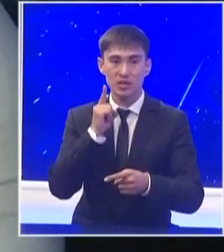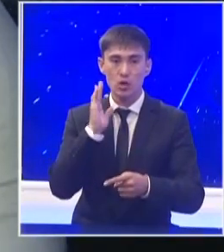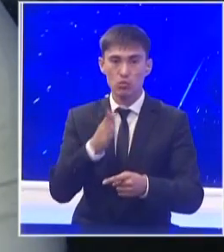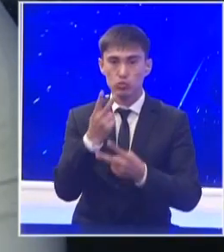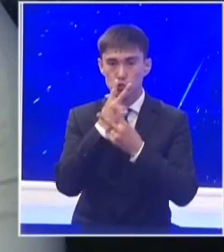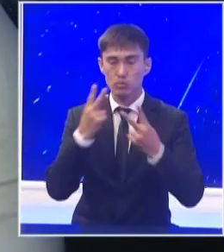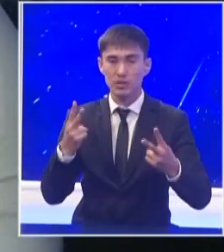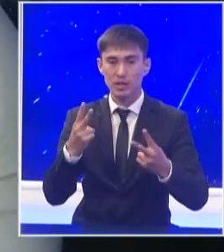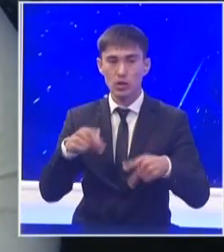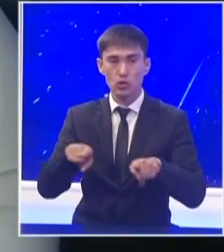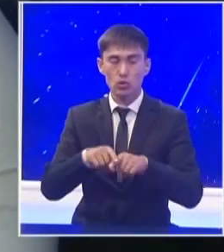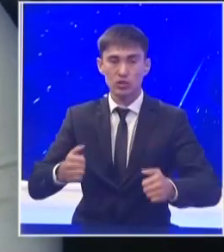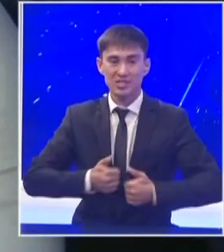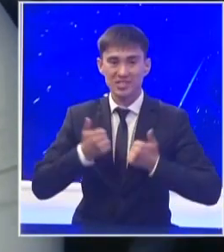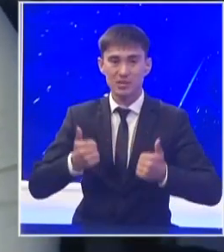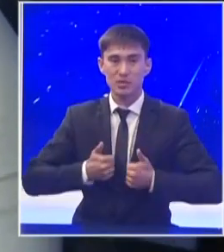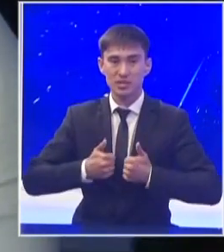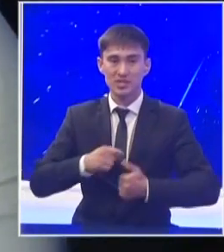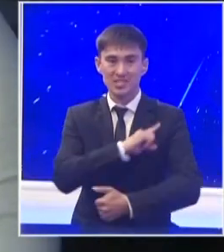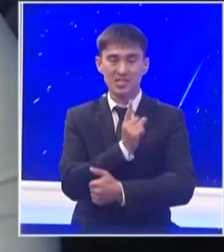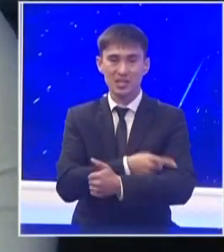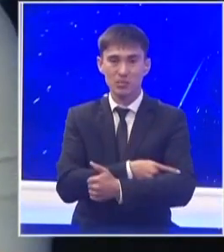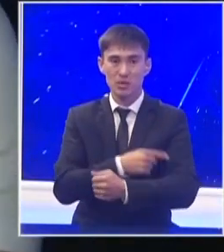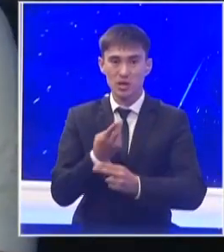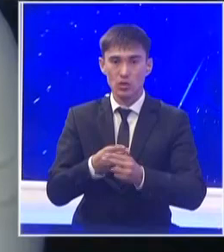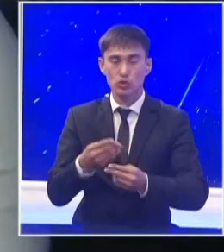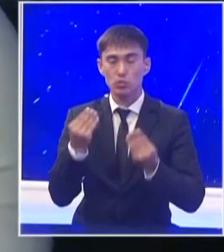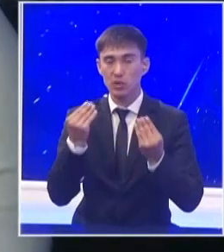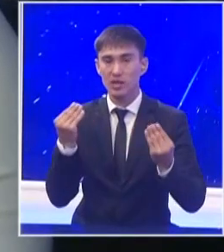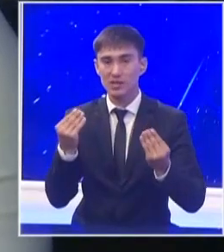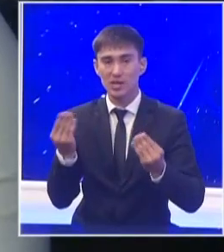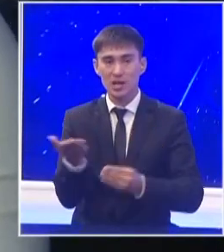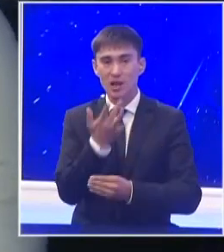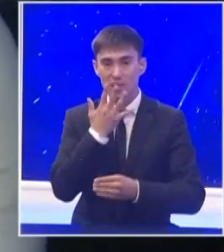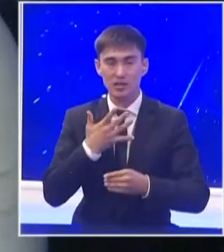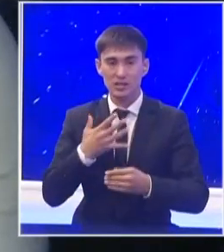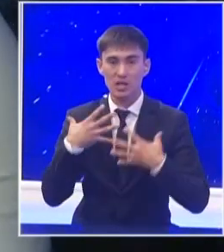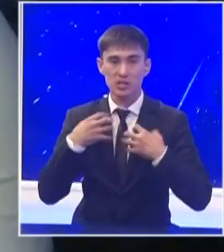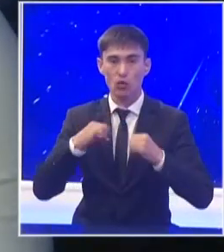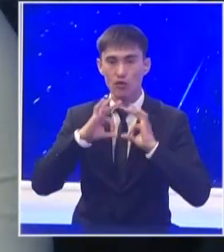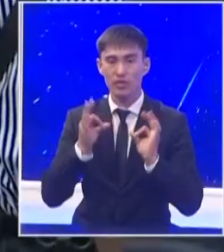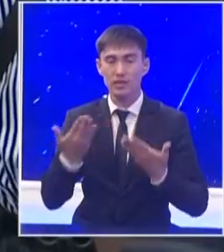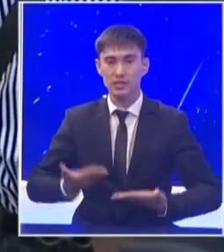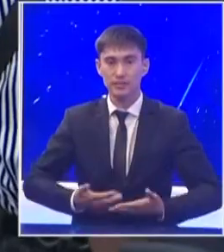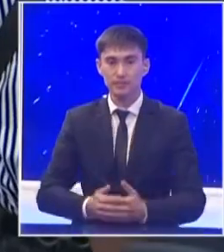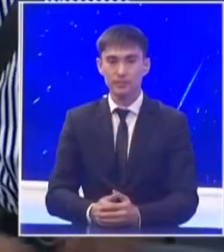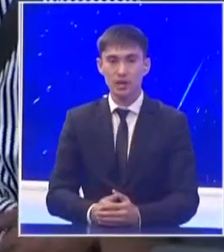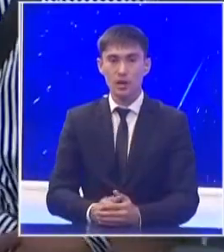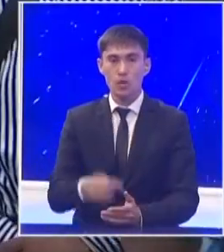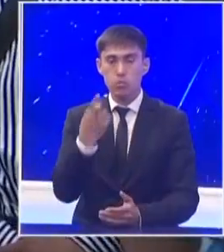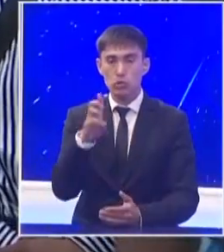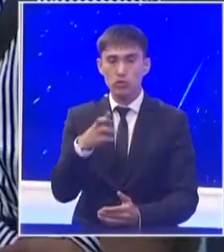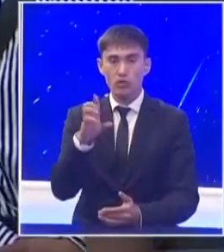будут смотреть и тоже стремиться стать самыми сильными. И это очень прекрасно для нации, для здоровой нации. Бронзовой